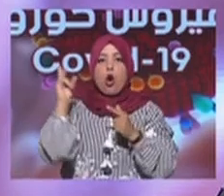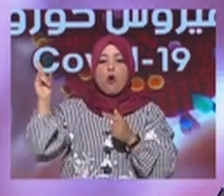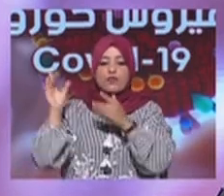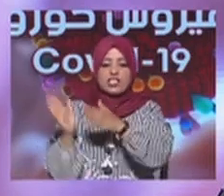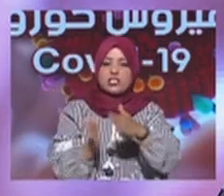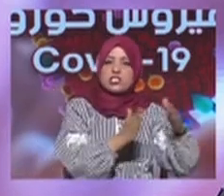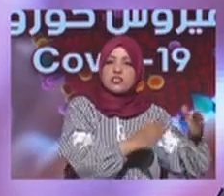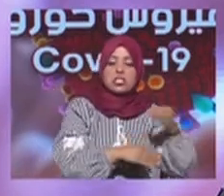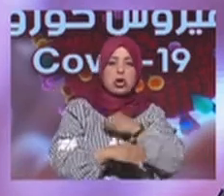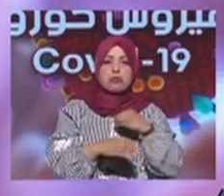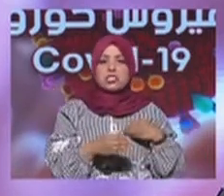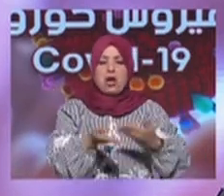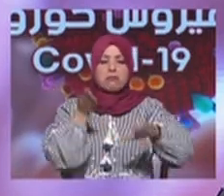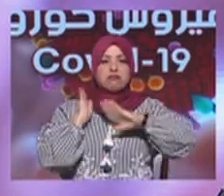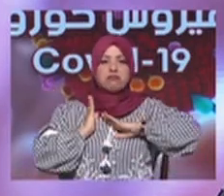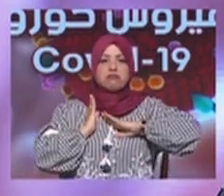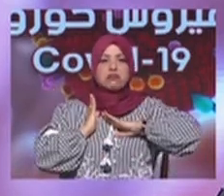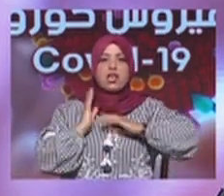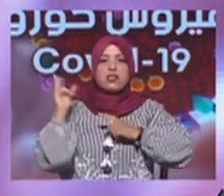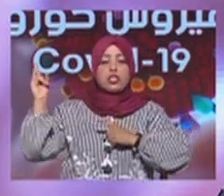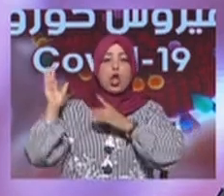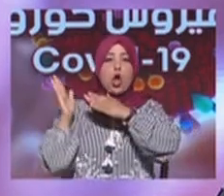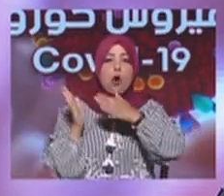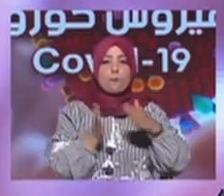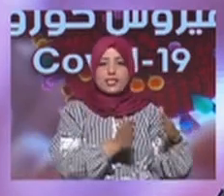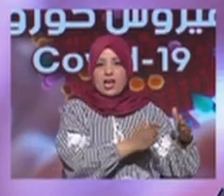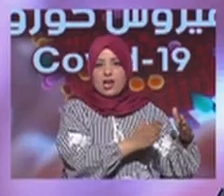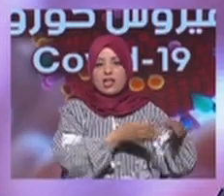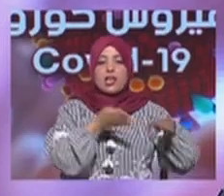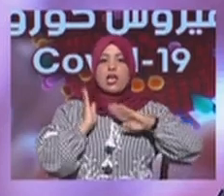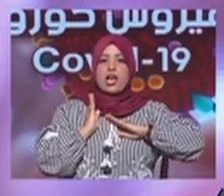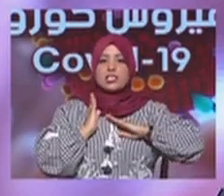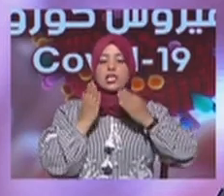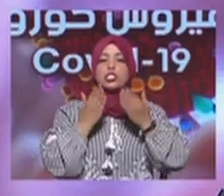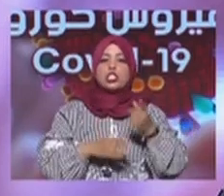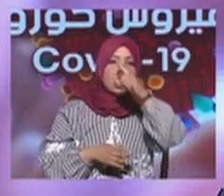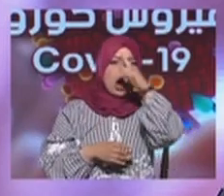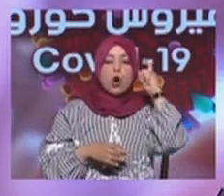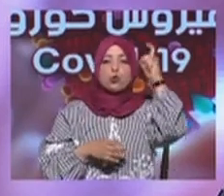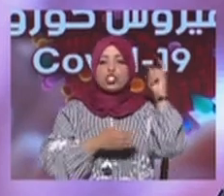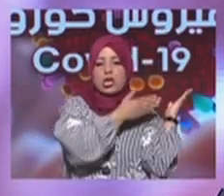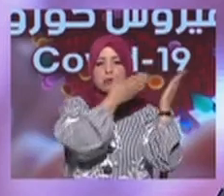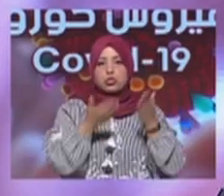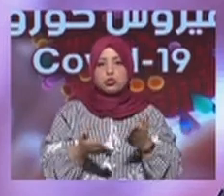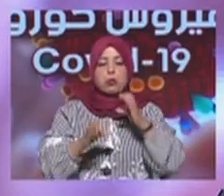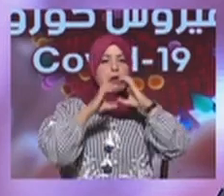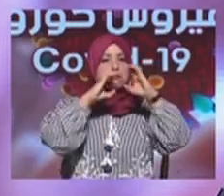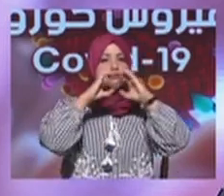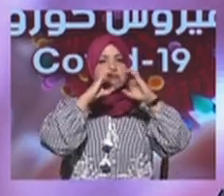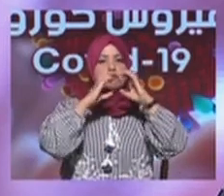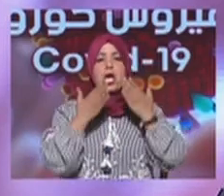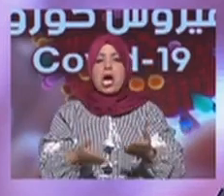الصحة العسكرية في تونس أكيد باش يكون لنا معهم حديث أو معرفة بما هم قاعدين يعيشوا